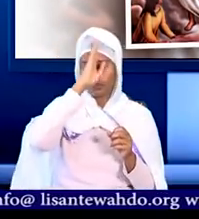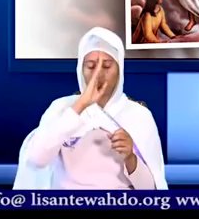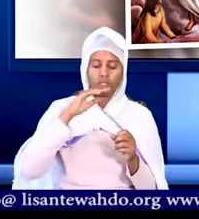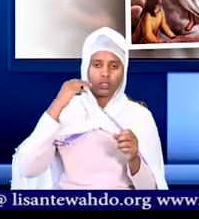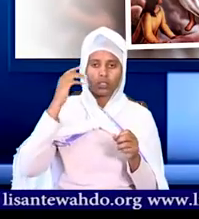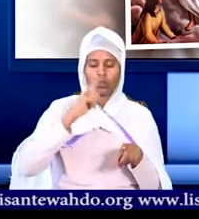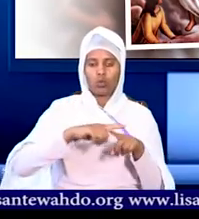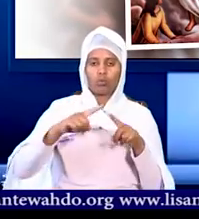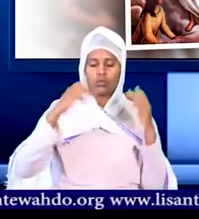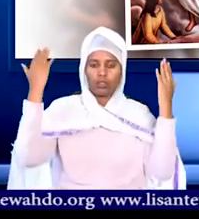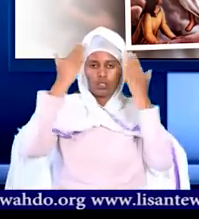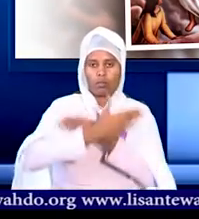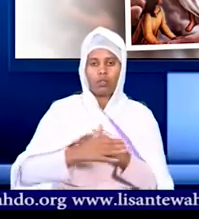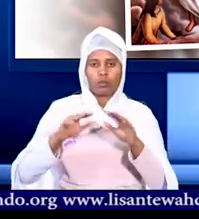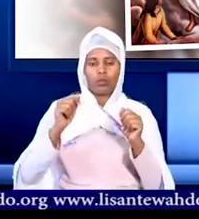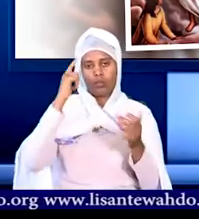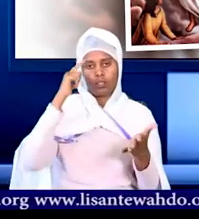ከዋክብቲ ፀልሞቱ